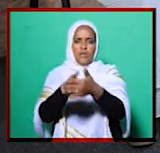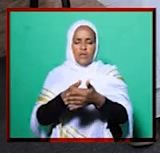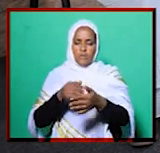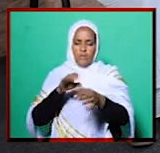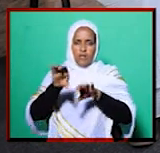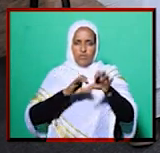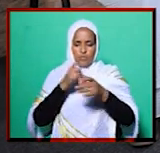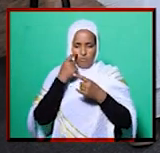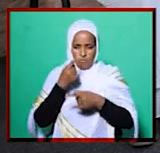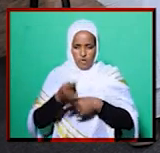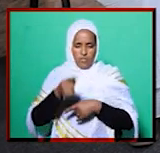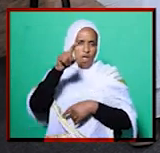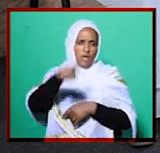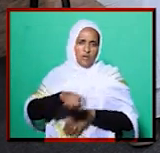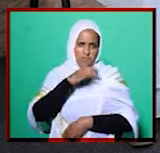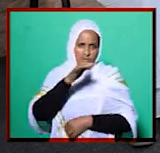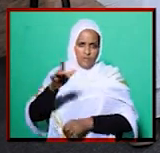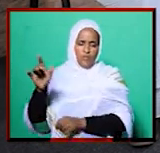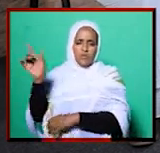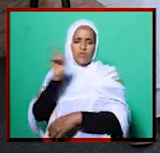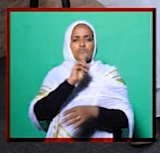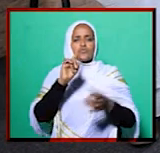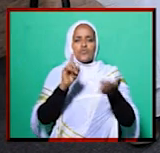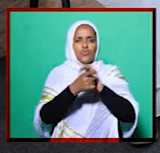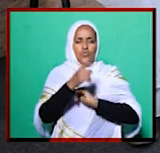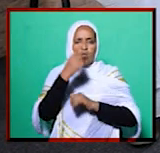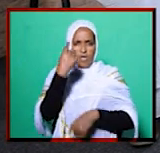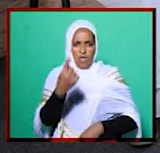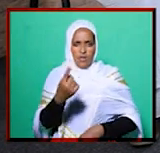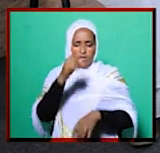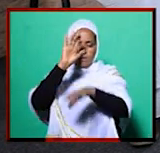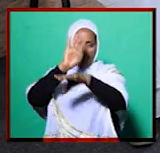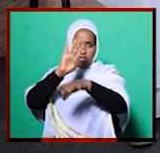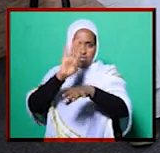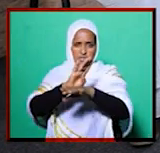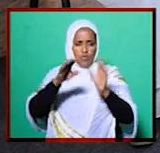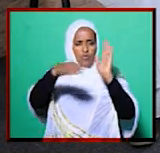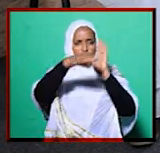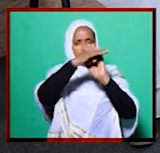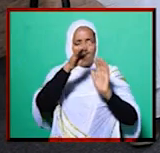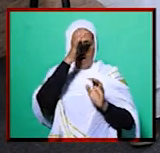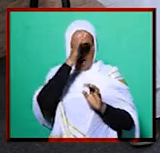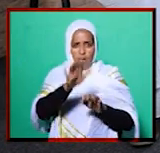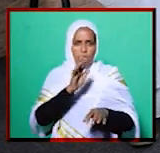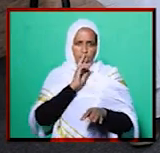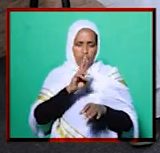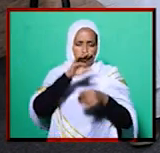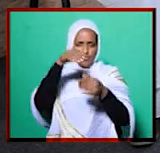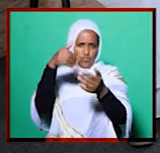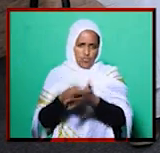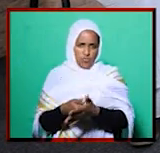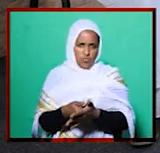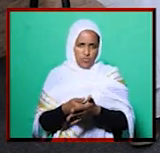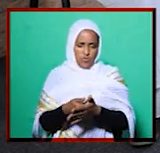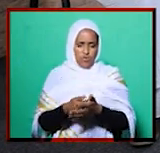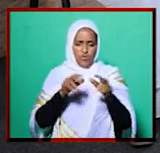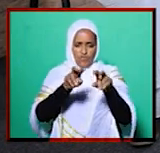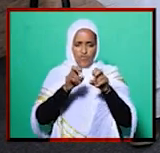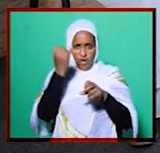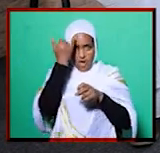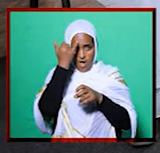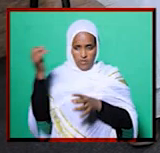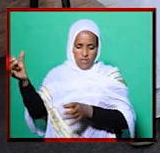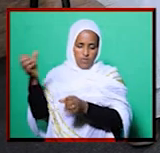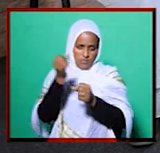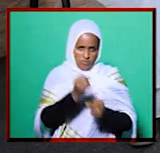ልጅና የሩቅና የቅርብ ልጅ አድርገው ማየት አይገባም ምንድነው ከሆነ አንድ የቤተክርስቲያን ይወከለቻቸው አባት